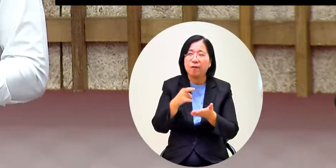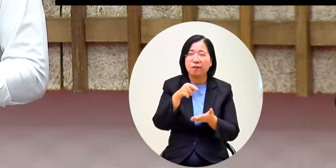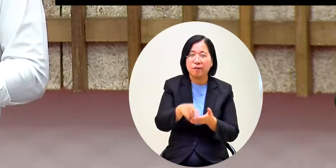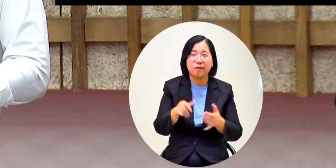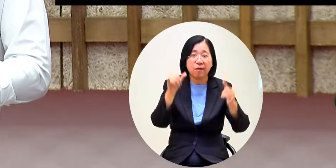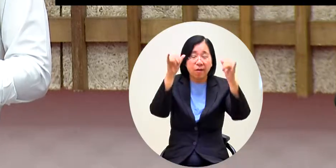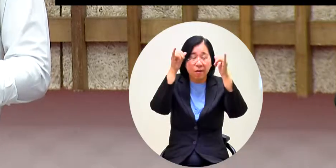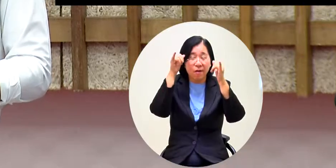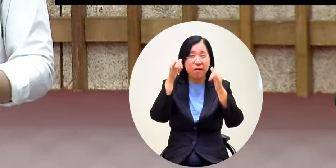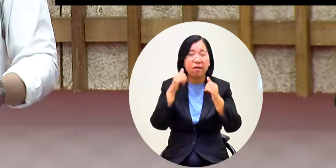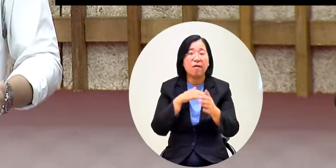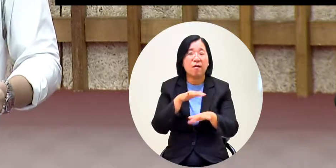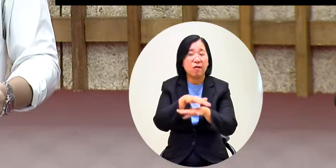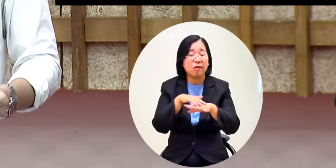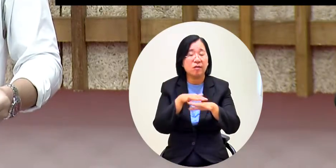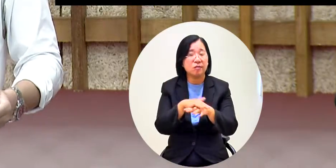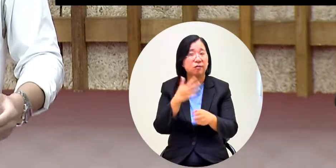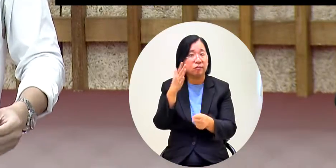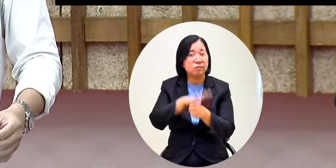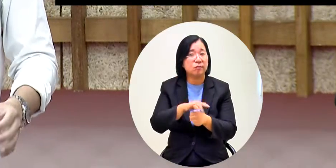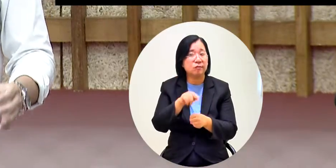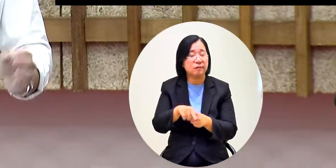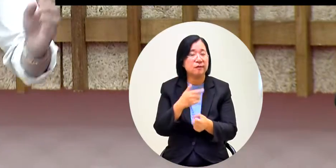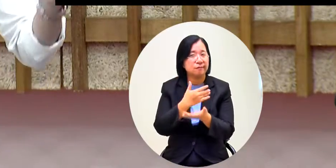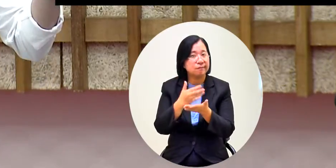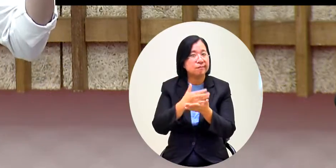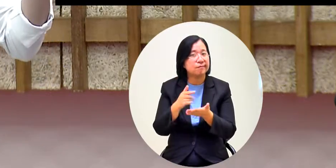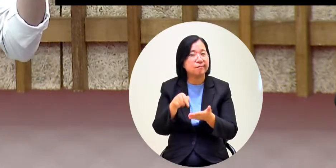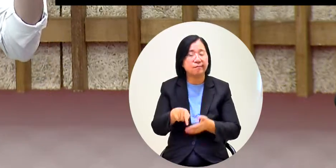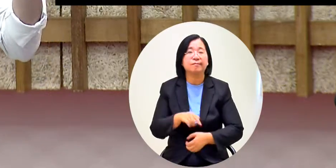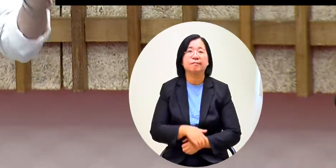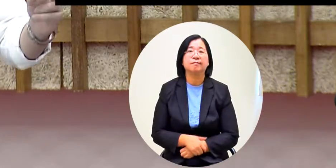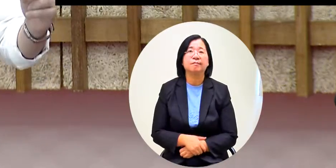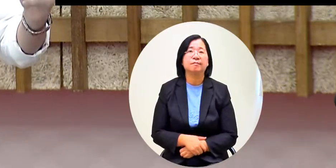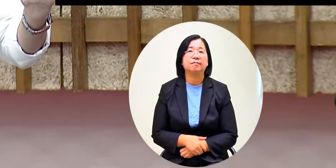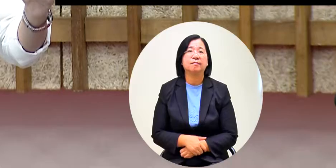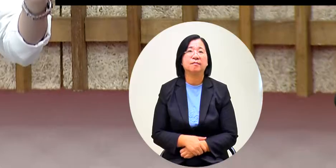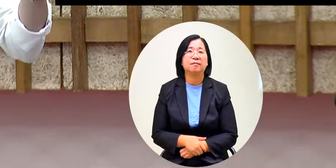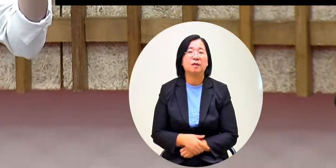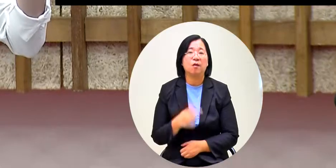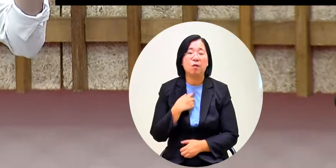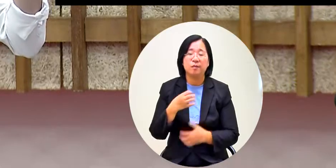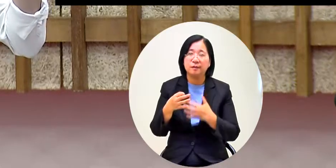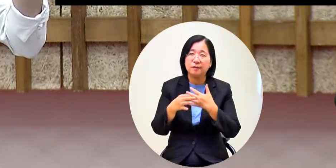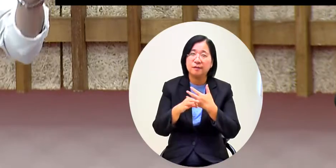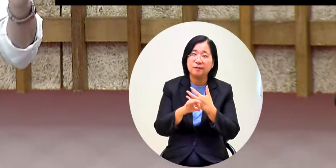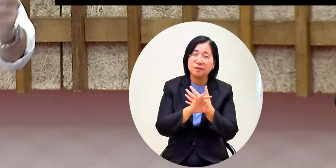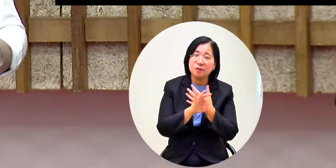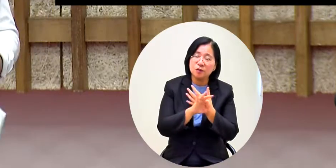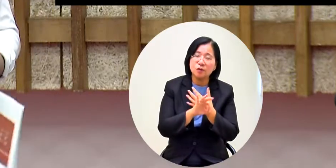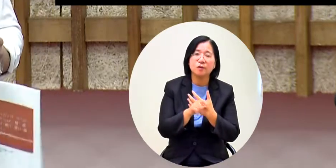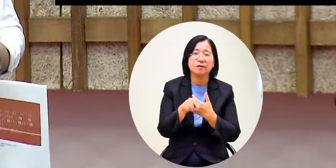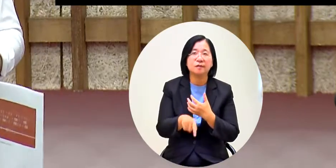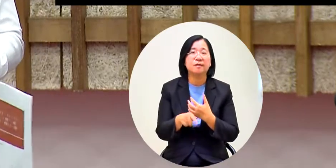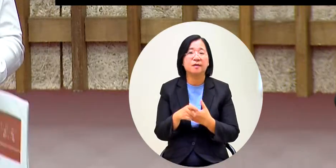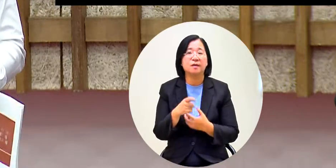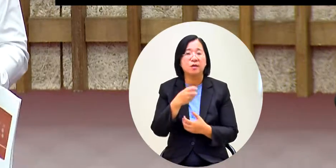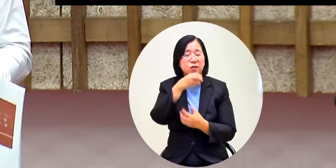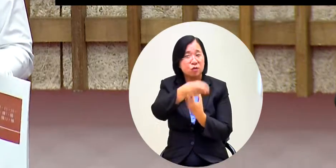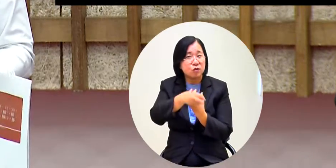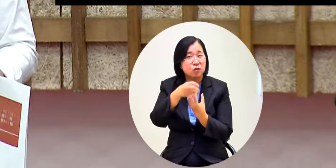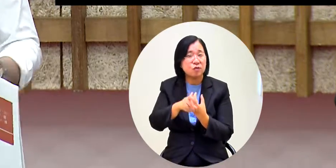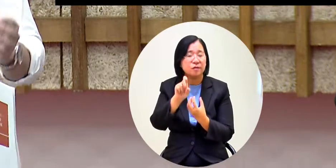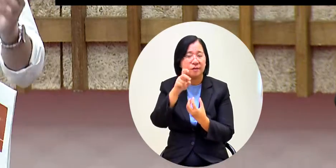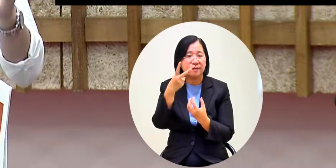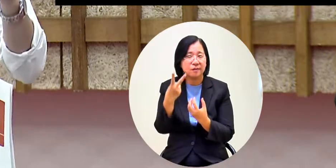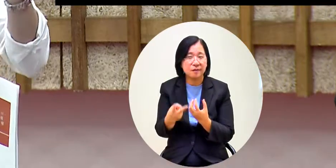样运量的可能性？我们看下一页。所以我希望说，我们做一个示范，把这个 G12 线做成环状